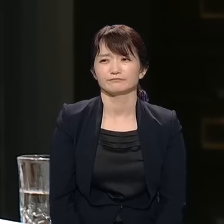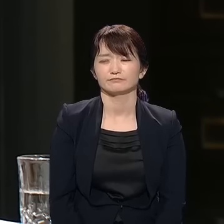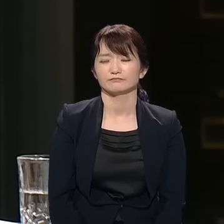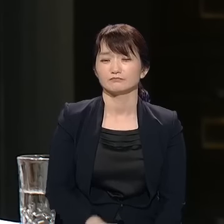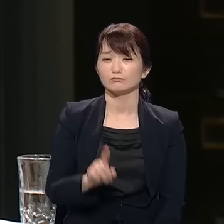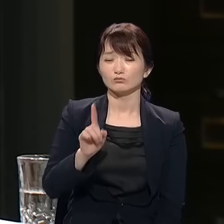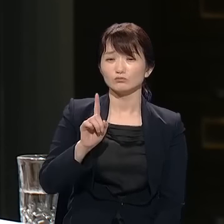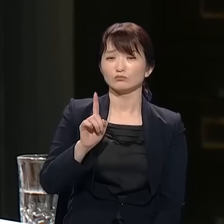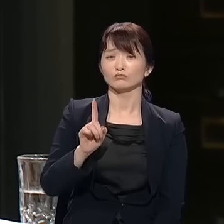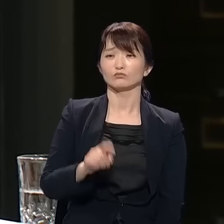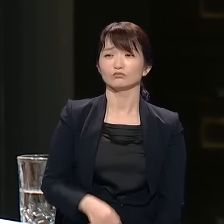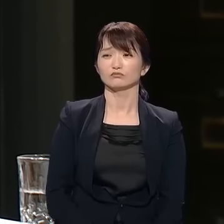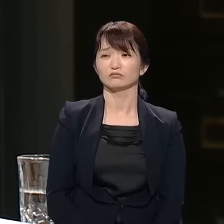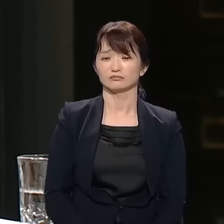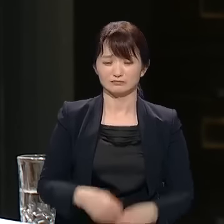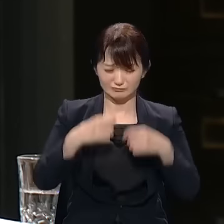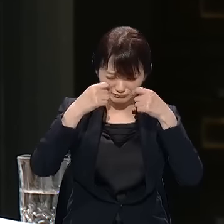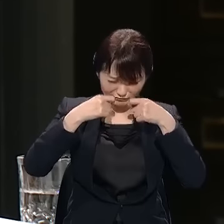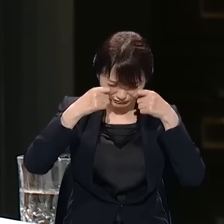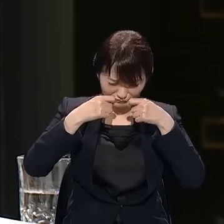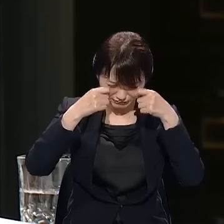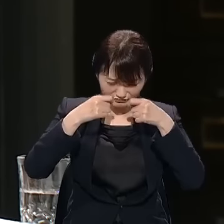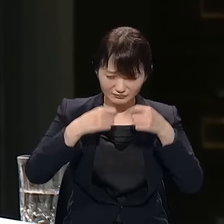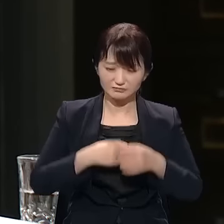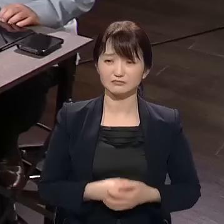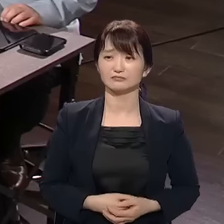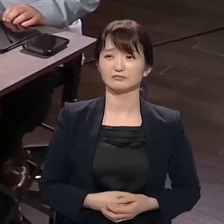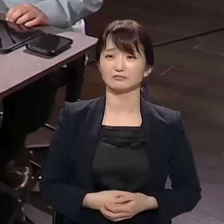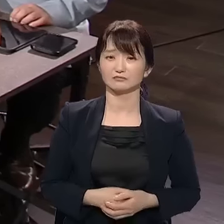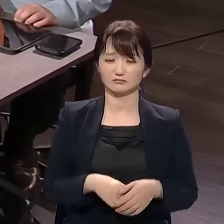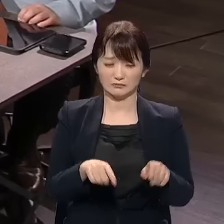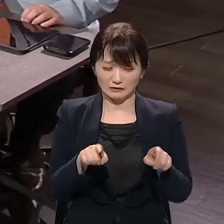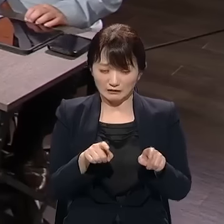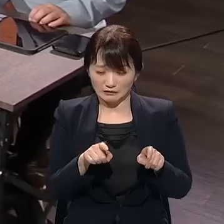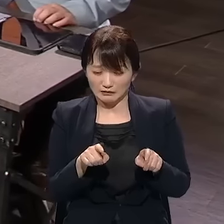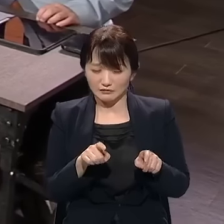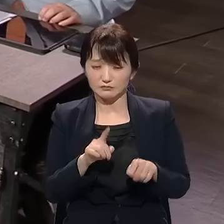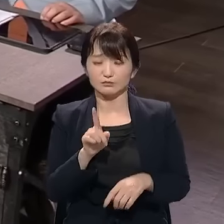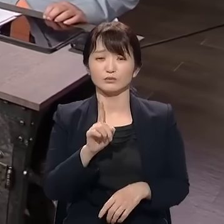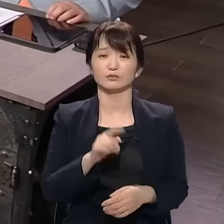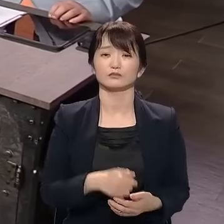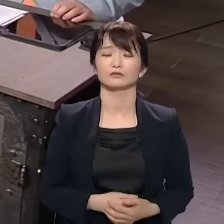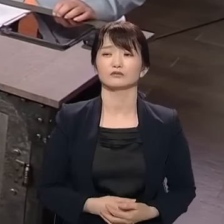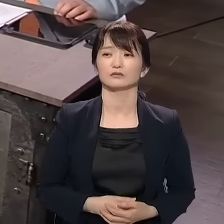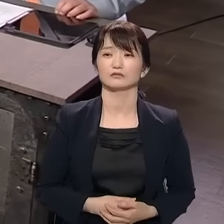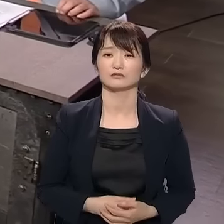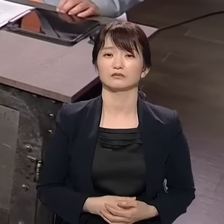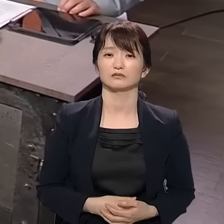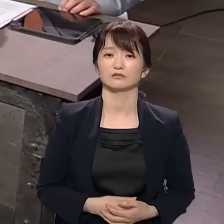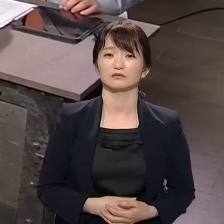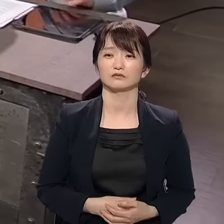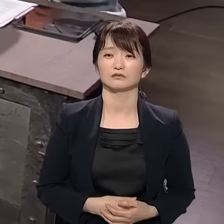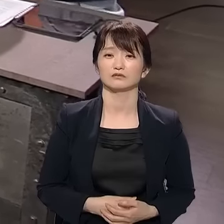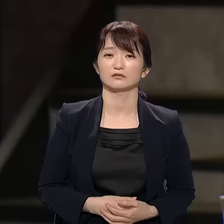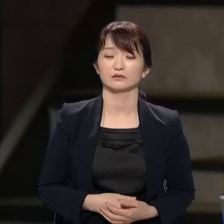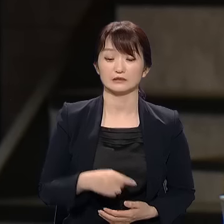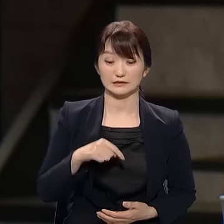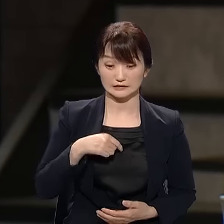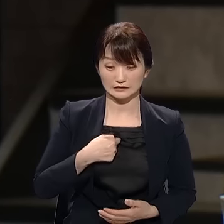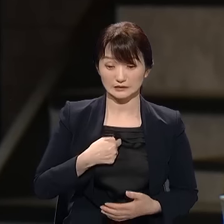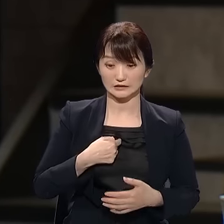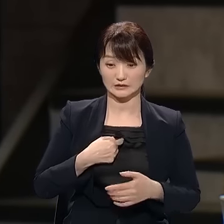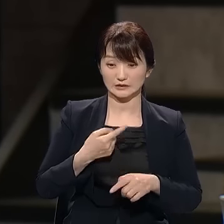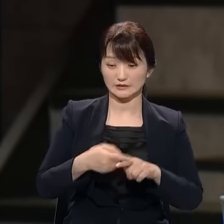뭡니까 교수님 저 막 하면서 덜덜덜 떨고 말이죠 쎄요 지금 이제 자기가 그 행한 그